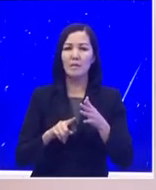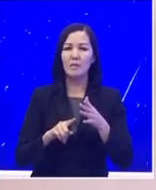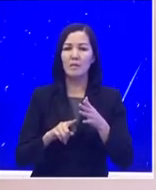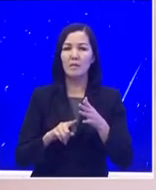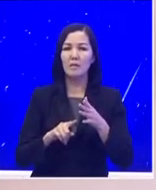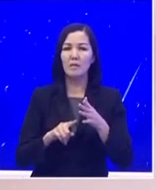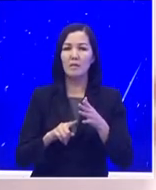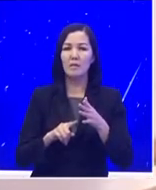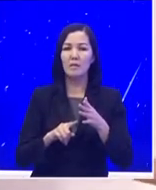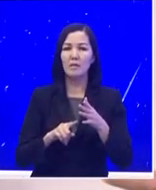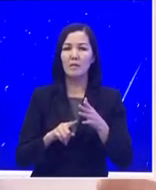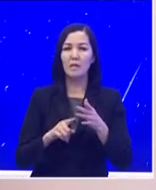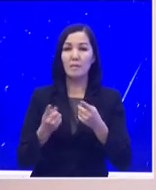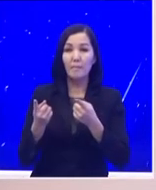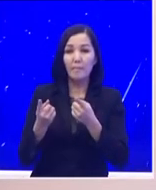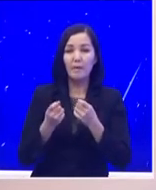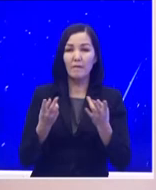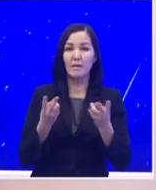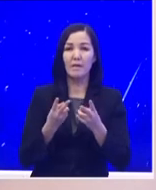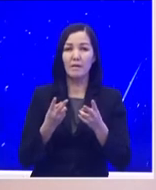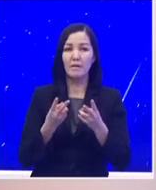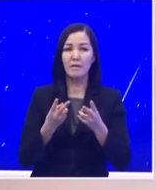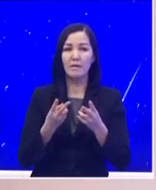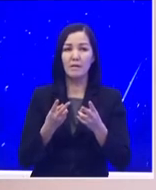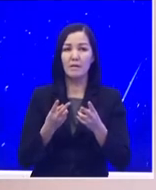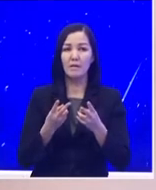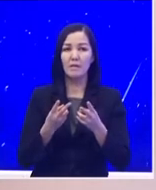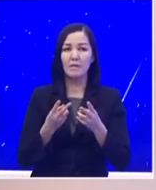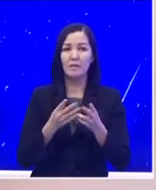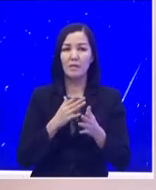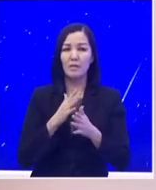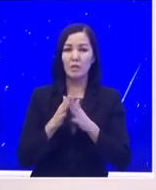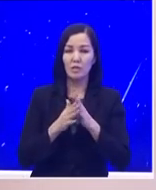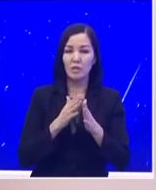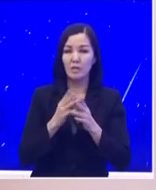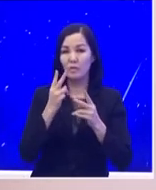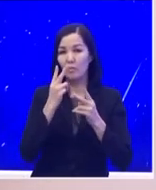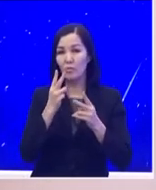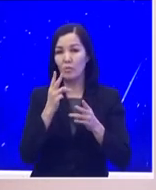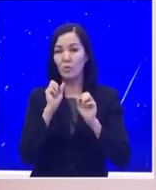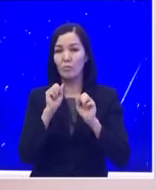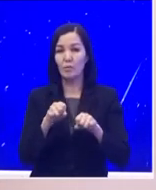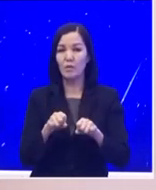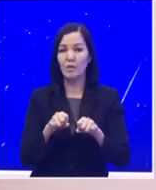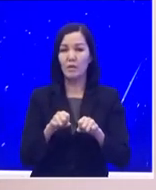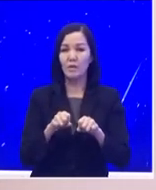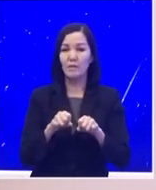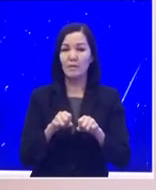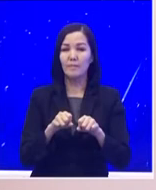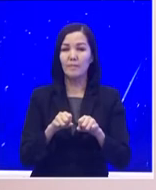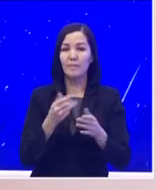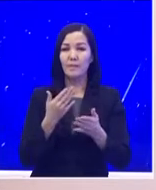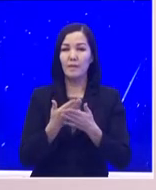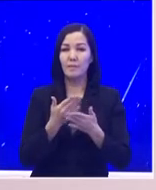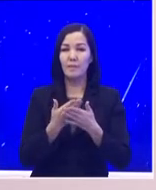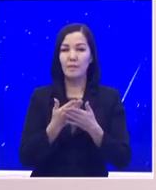және сізге жақын келіп айтады. Иықтарын жөндейді, сондай жестерден ақ байқауға болады. Сіз ол информацияны былай жабық позада